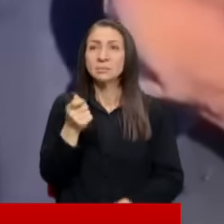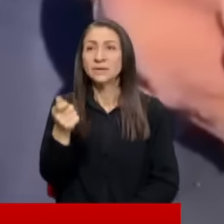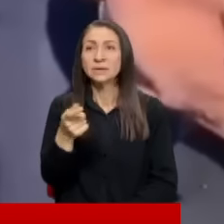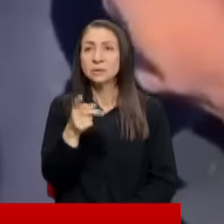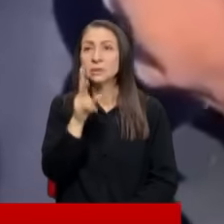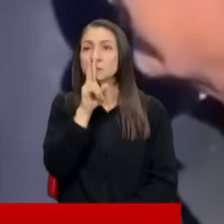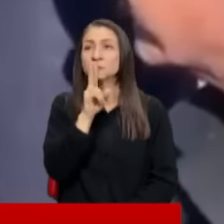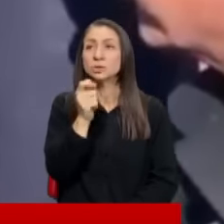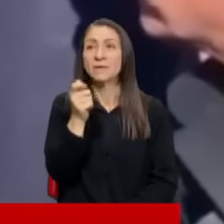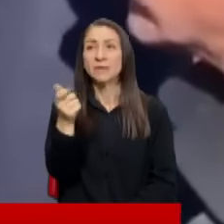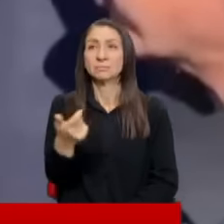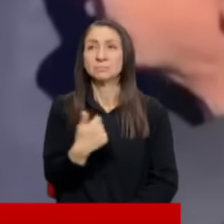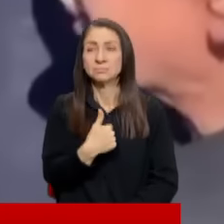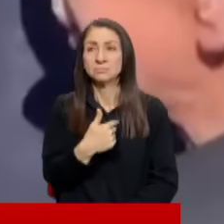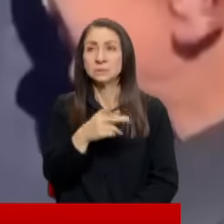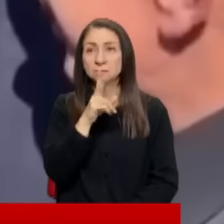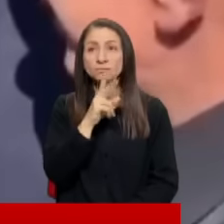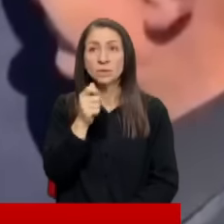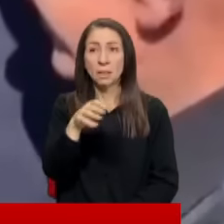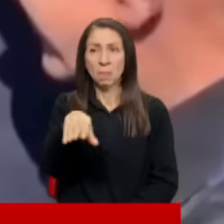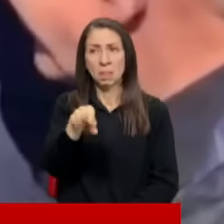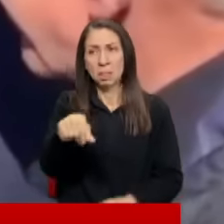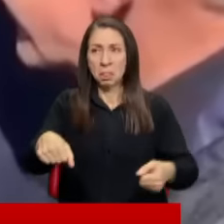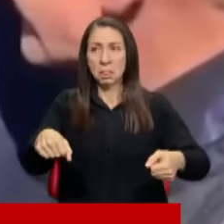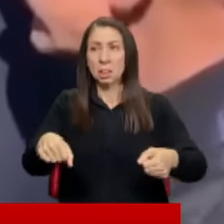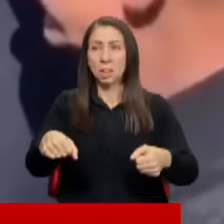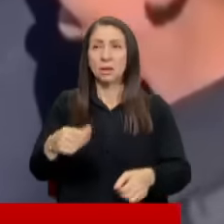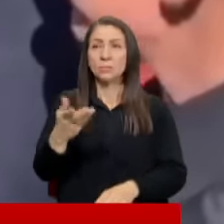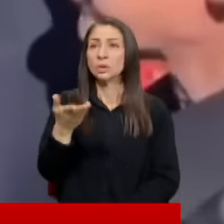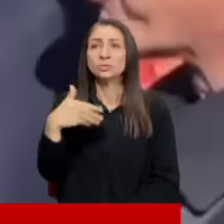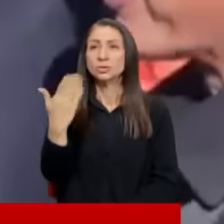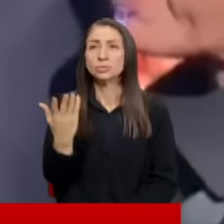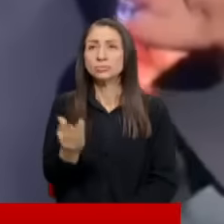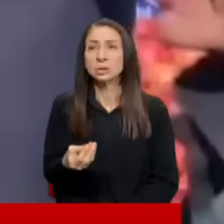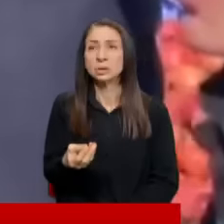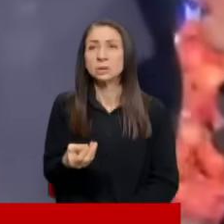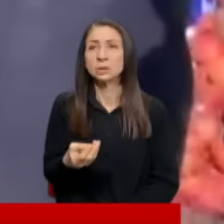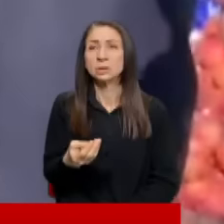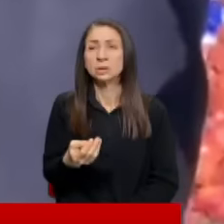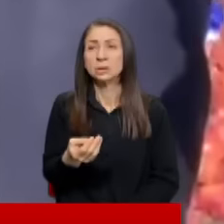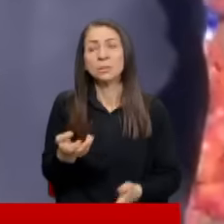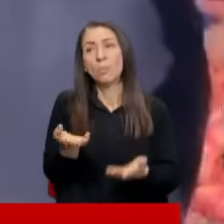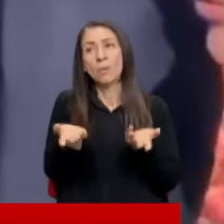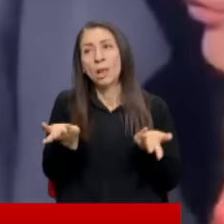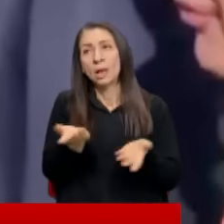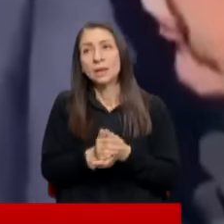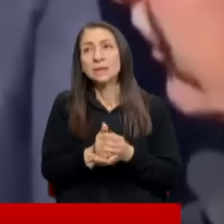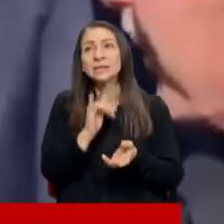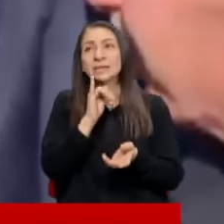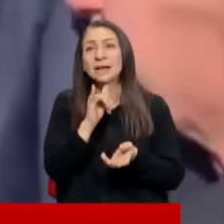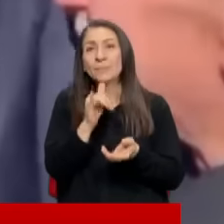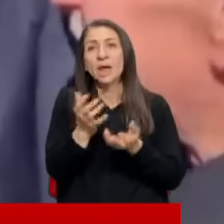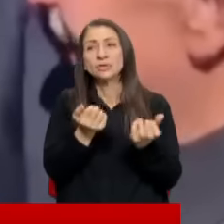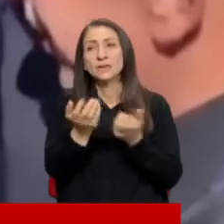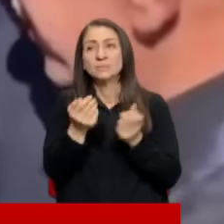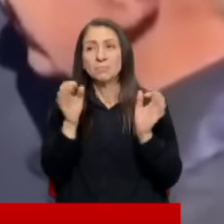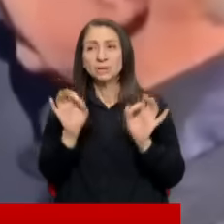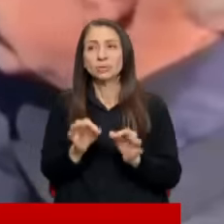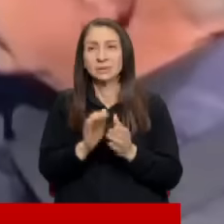ödedim bu? 200 TL. 200 lira mı ödedim? Ne olacak bu? Nasıl olacak? Geçin buna bindik. Gramla alışverişe